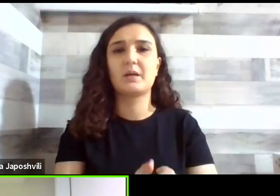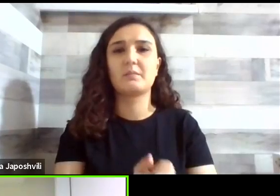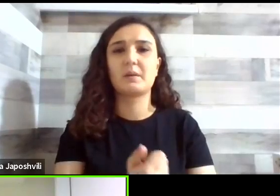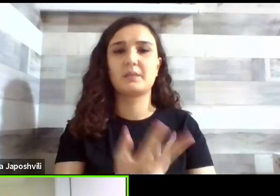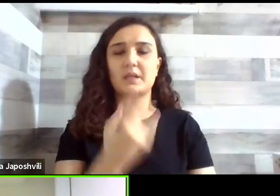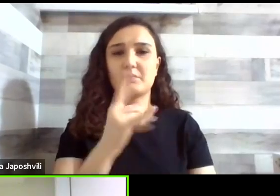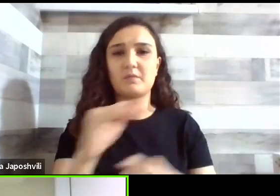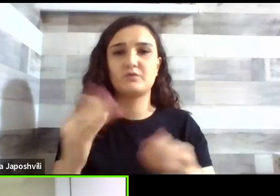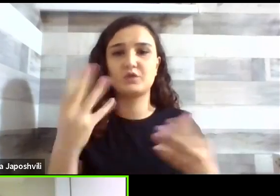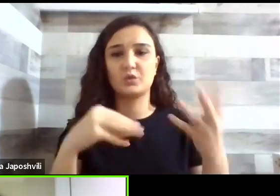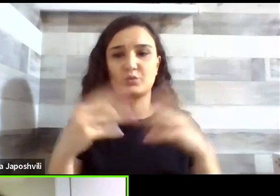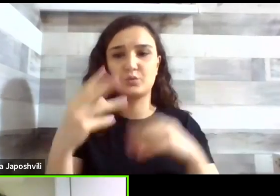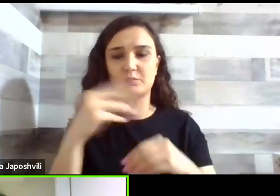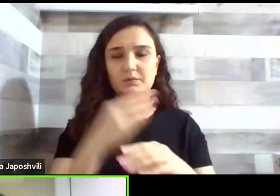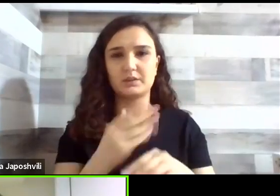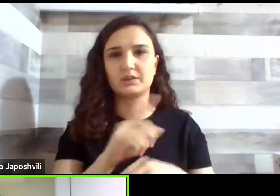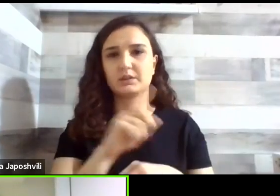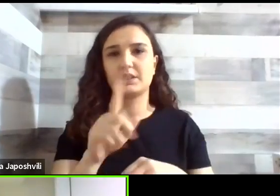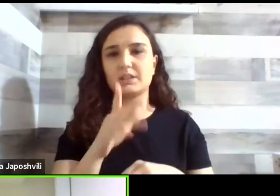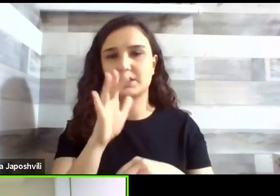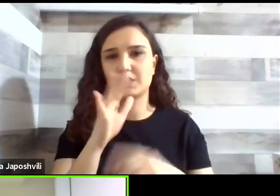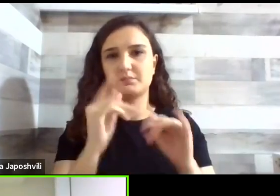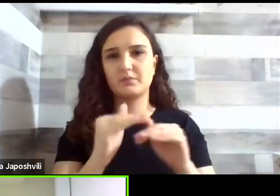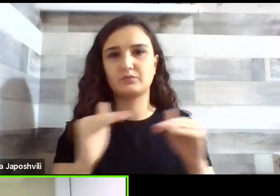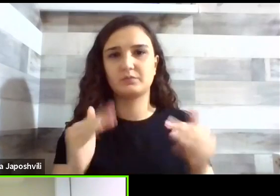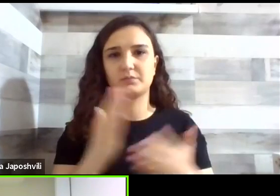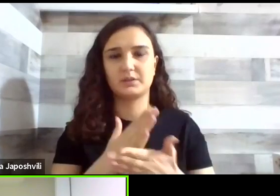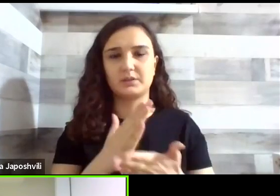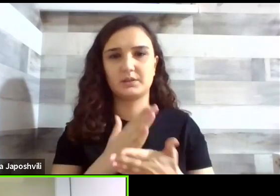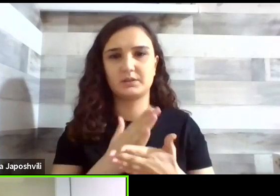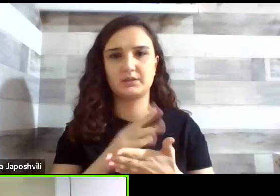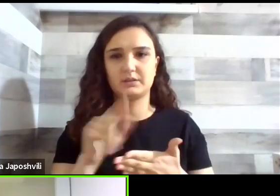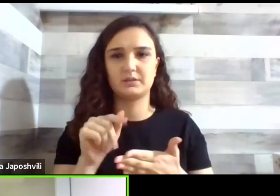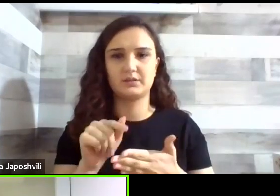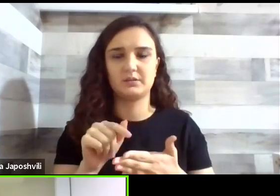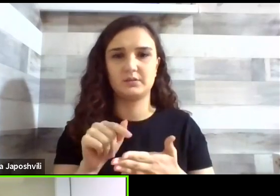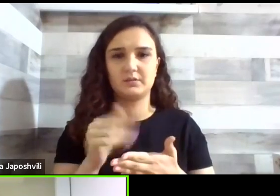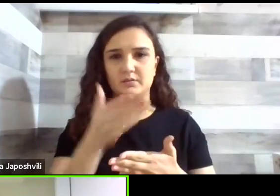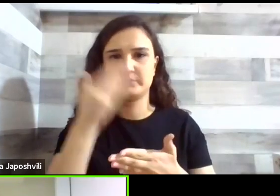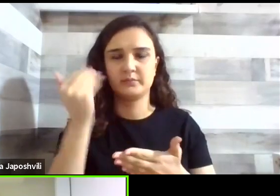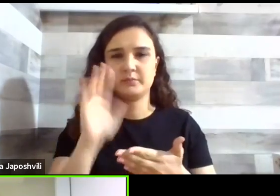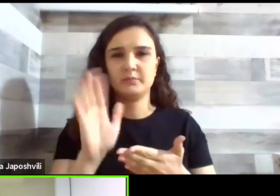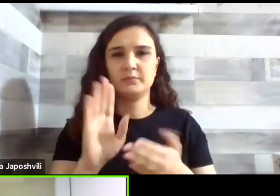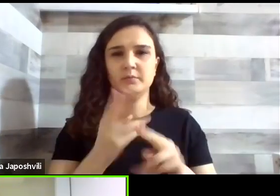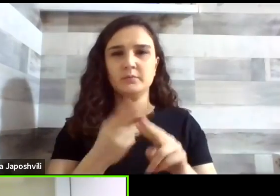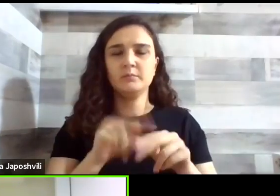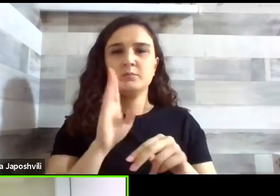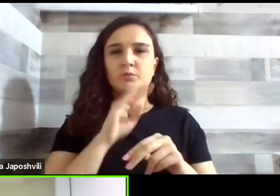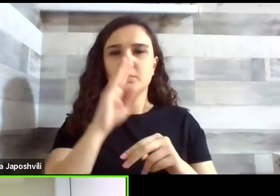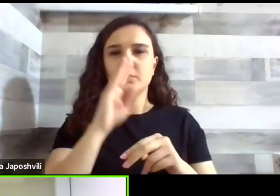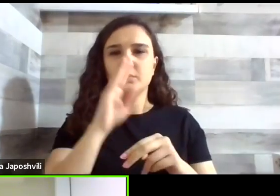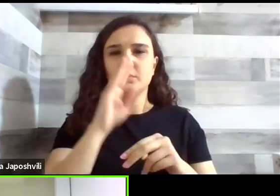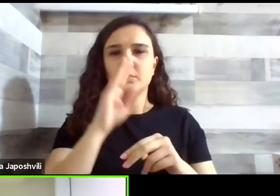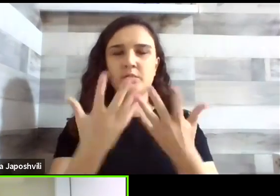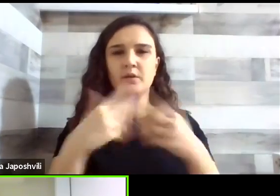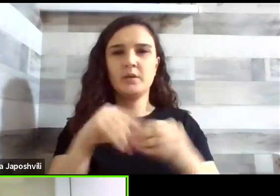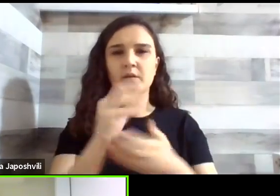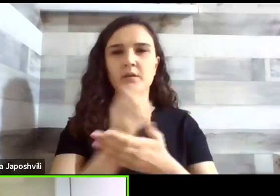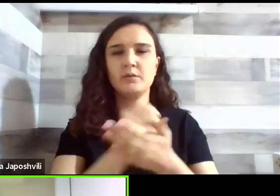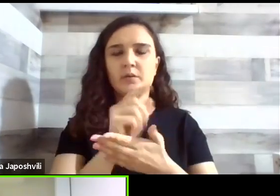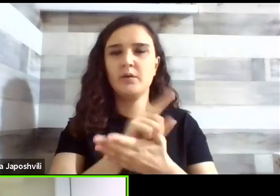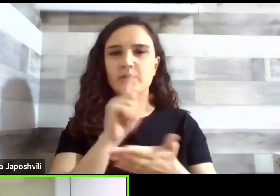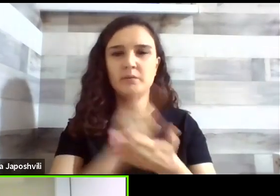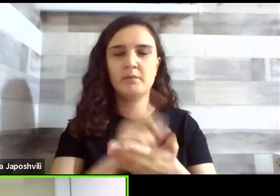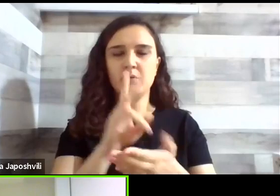ბავშვის ჩართულობით არის, რა ასაკის ბავშვები არიან და არ დაგვაუწეს რომ შობლის რესურსი და ოჯახის რესურსი აუცილებლად